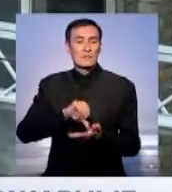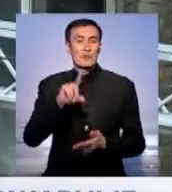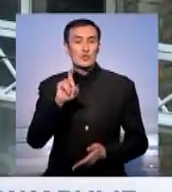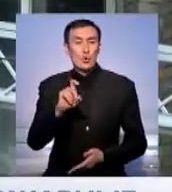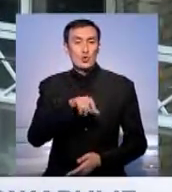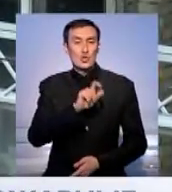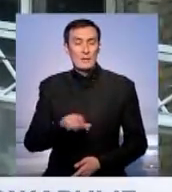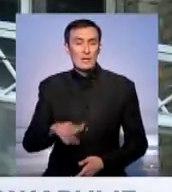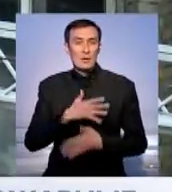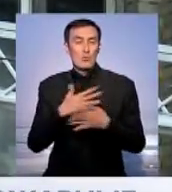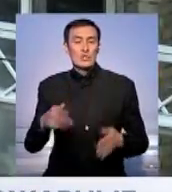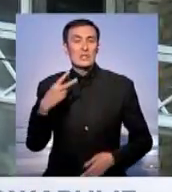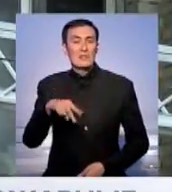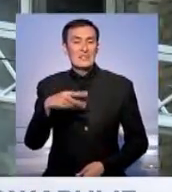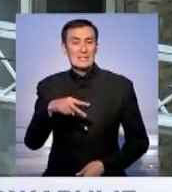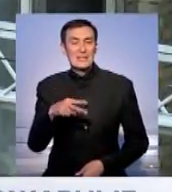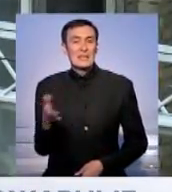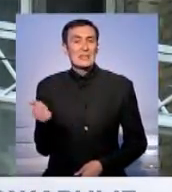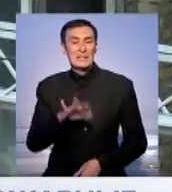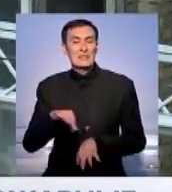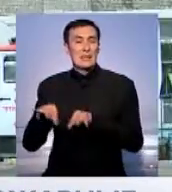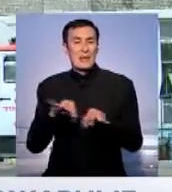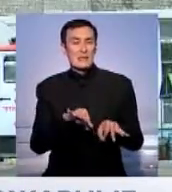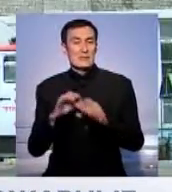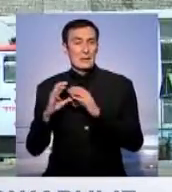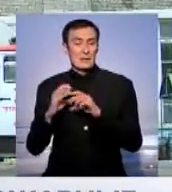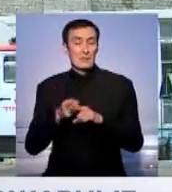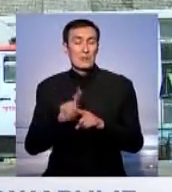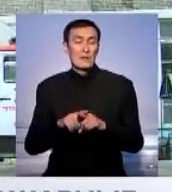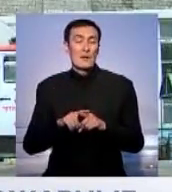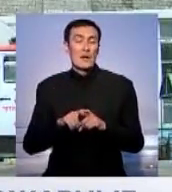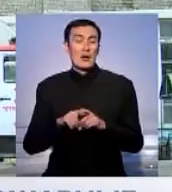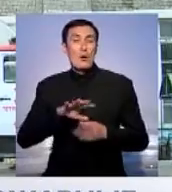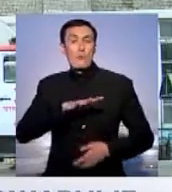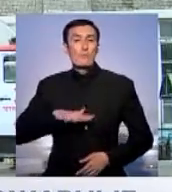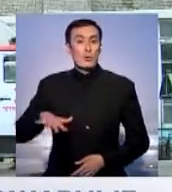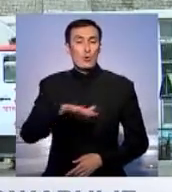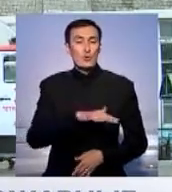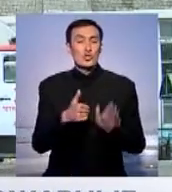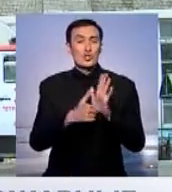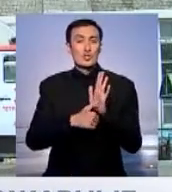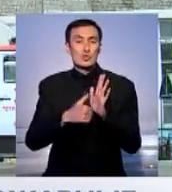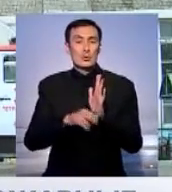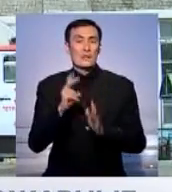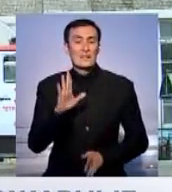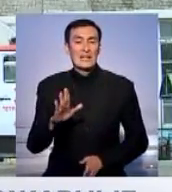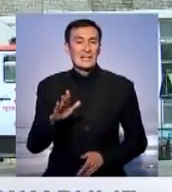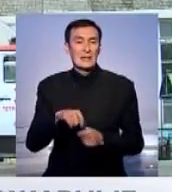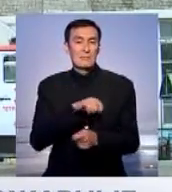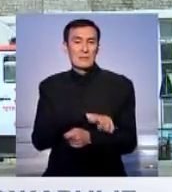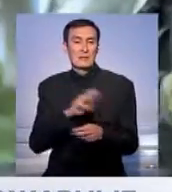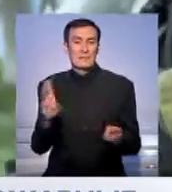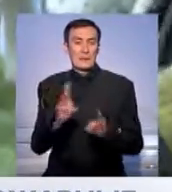100 пожарных и свыше 20 единиц техники. Общая площадь возгорания составила 600 квадратных метров.